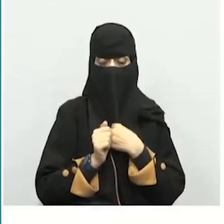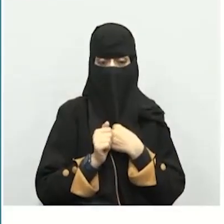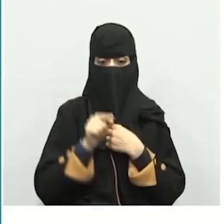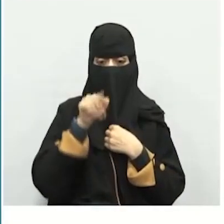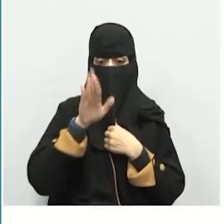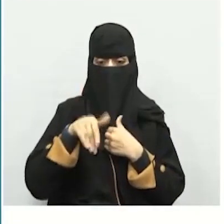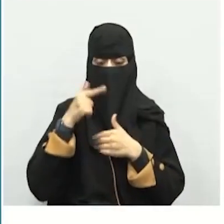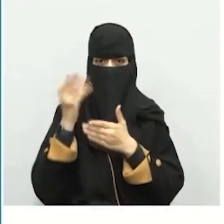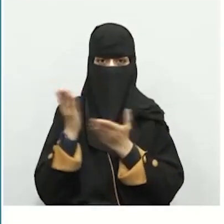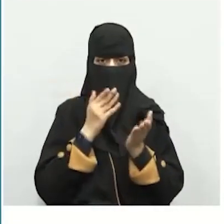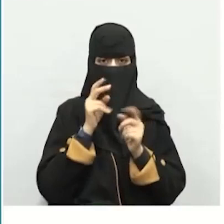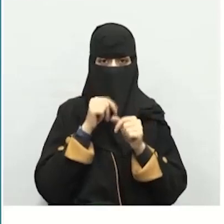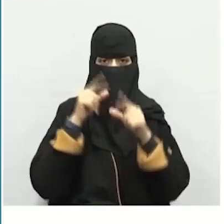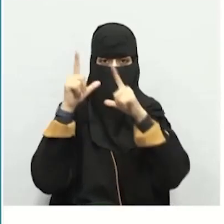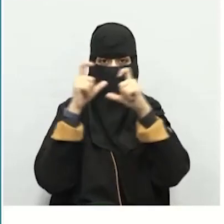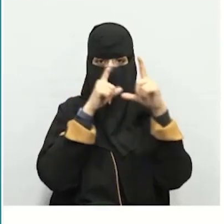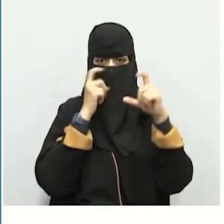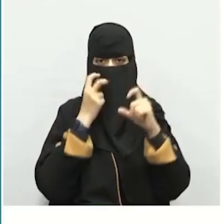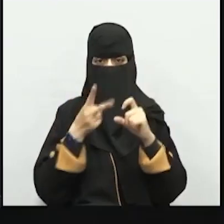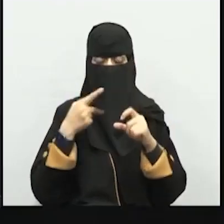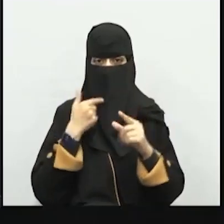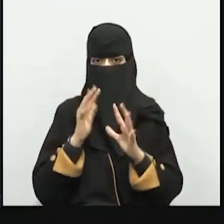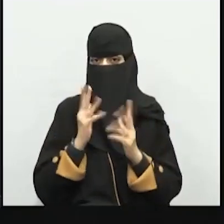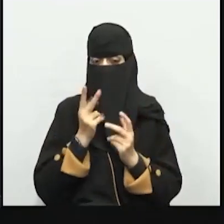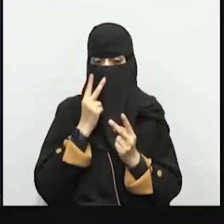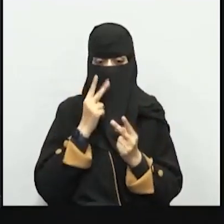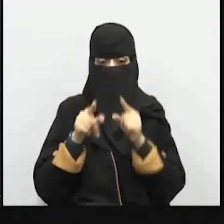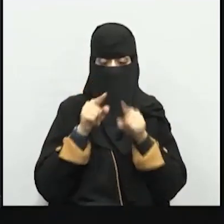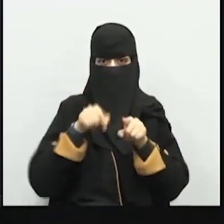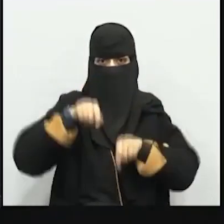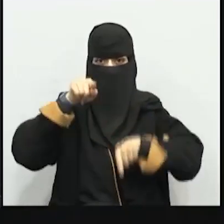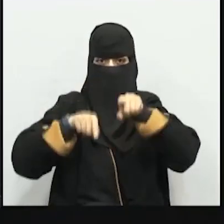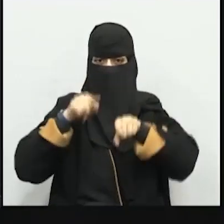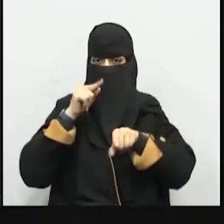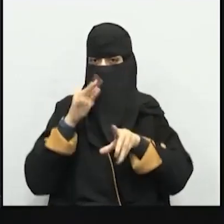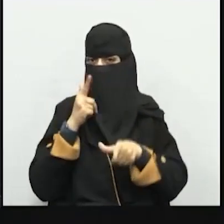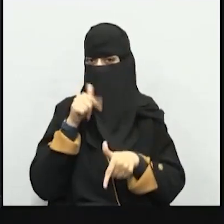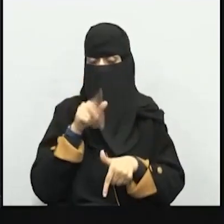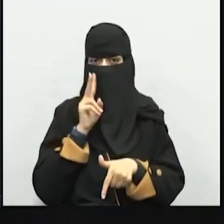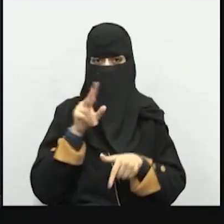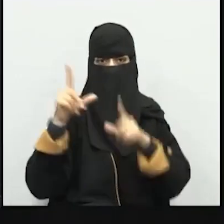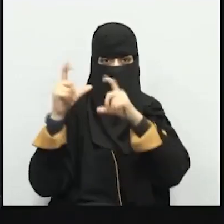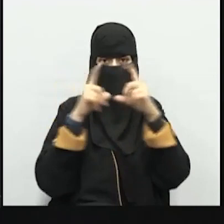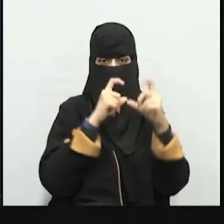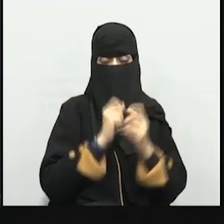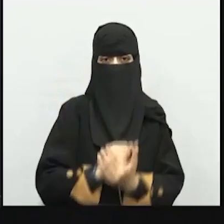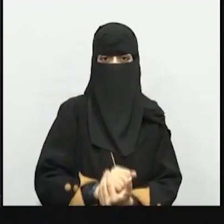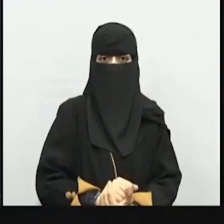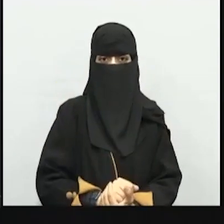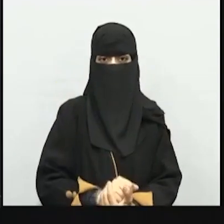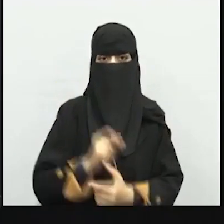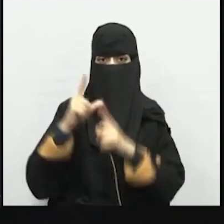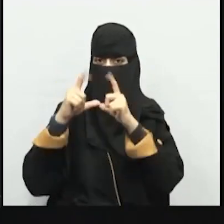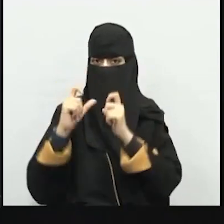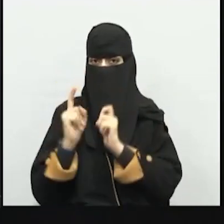هنا هيا بنا نتأمل هاتين الصورتين. ماذا نلاحظ؟ تأمل وتأملي معي هاتين الصورتين، الصورة